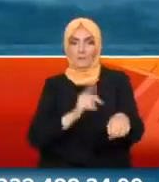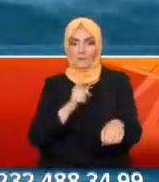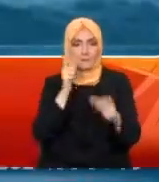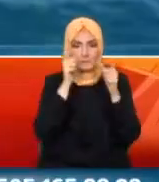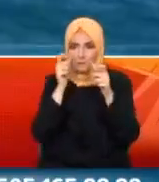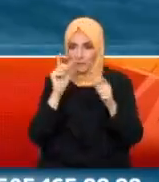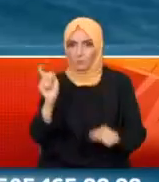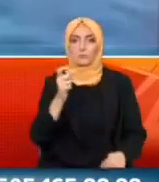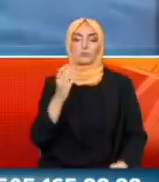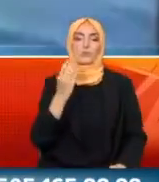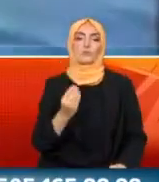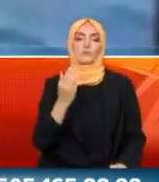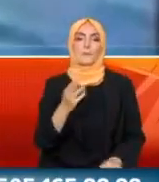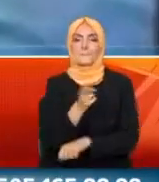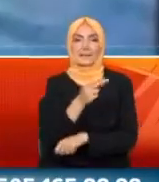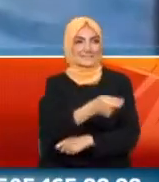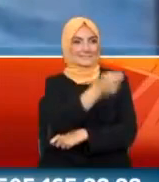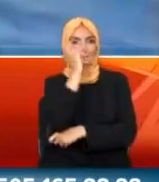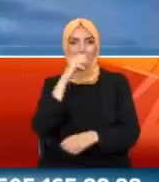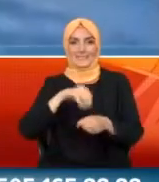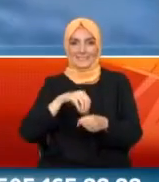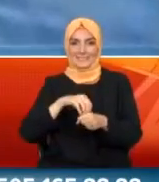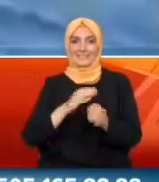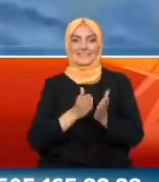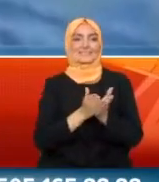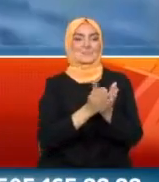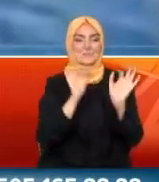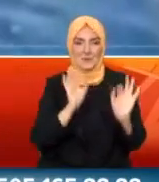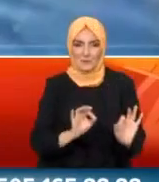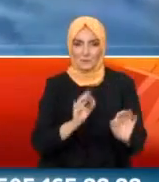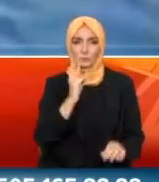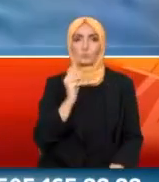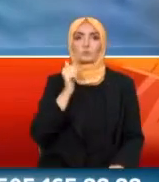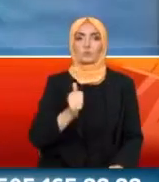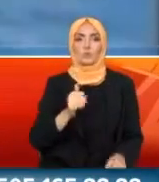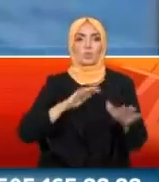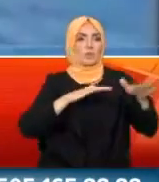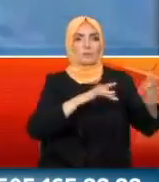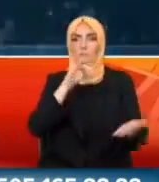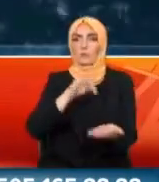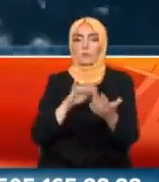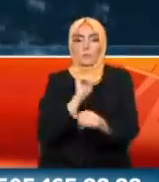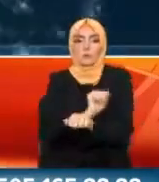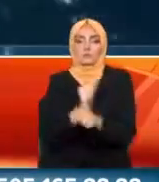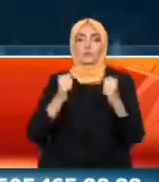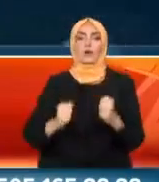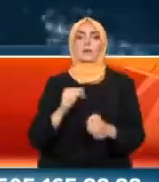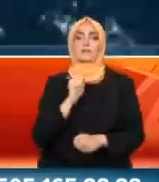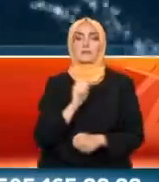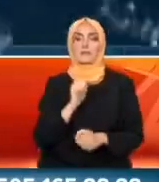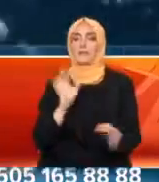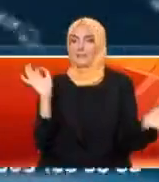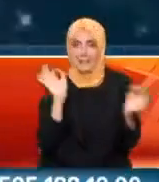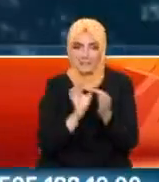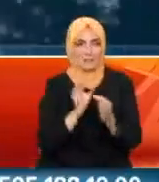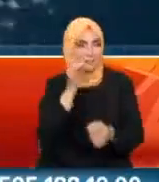Balık tutmak için açıldı. 3 gün boyunca denizin ortasında mahsur kaldı. Tesadüfen fark edilmeseydi belki de Marmara Denizi'nin